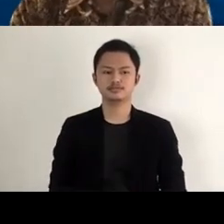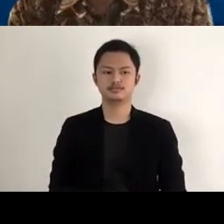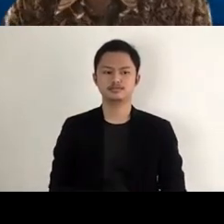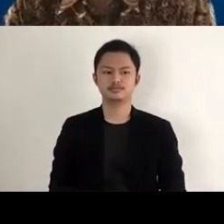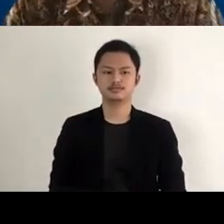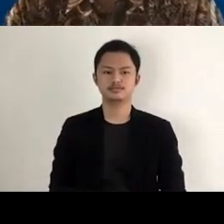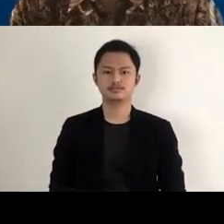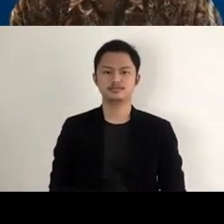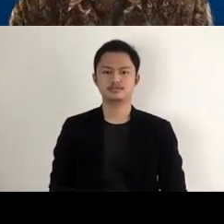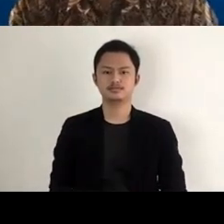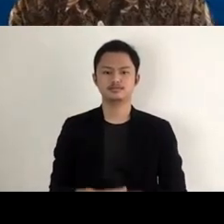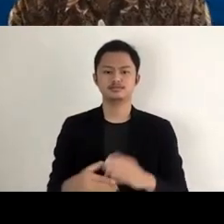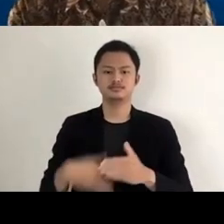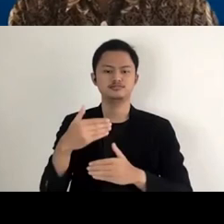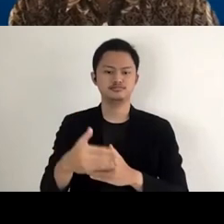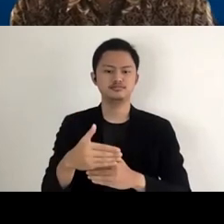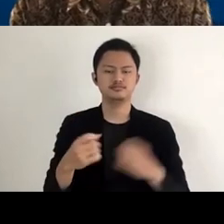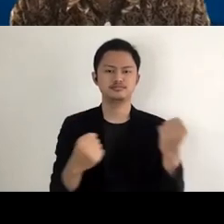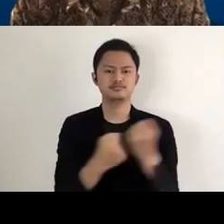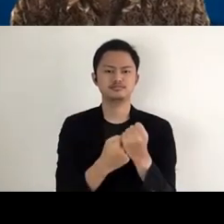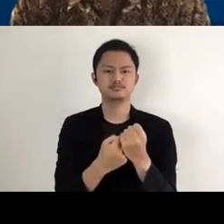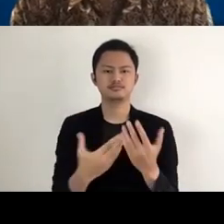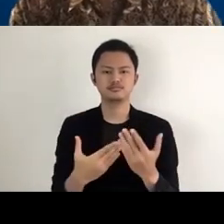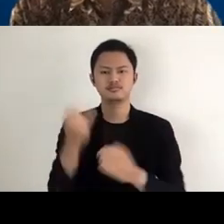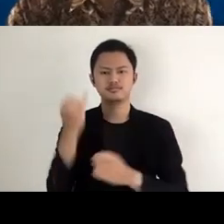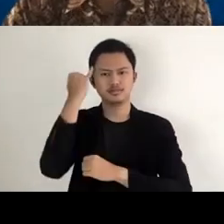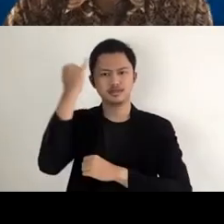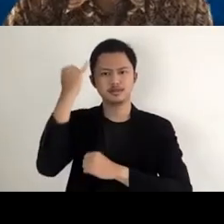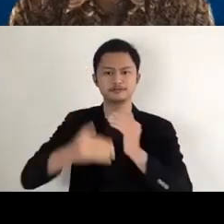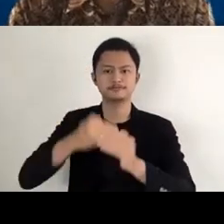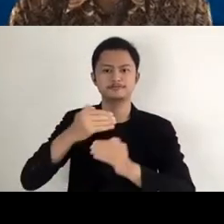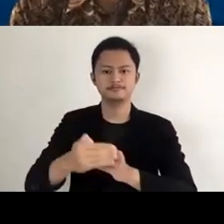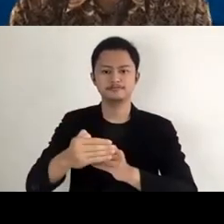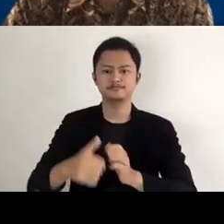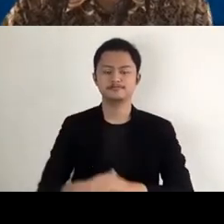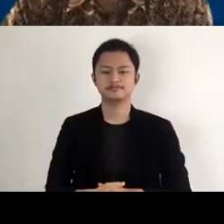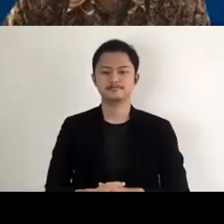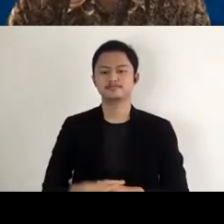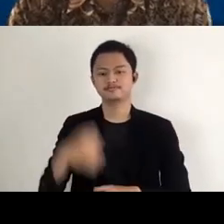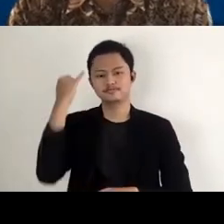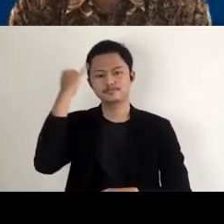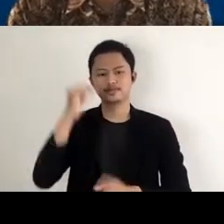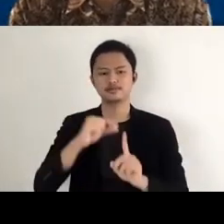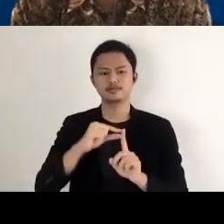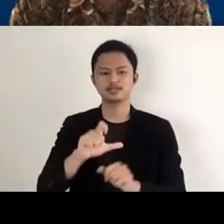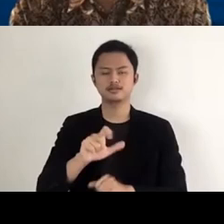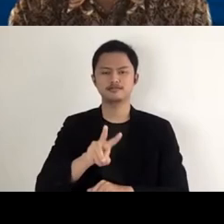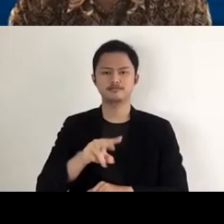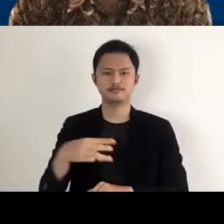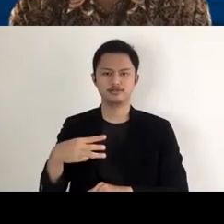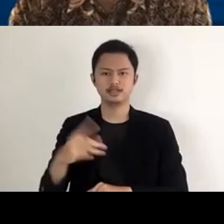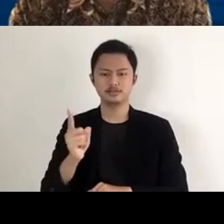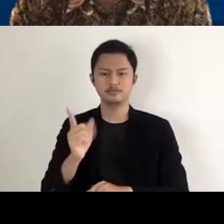Kemudian eh mendukung keberlanjutan inisiatif-inisiatif PCV di Indonesia karena memang banyak sekali